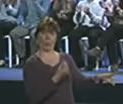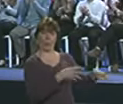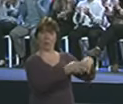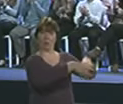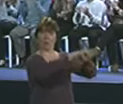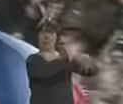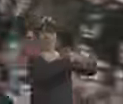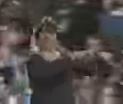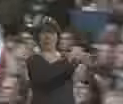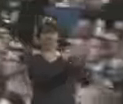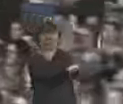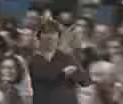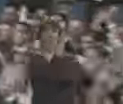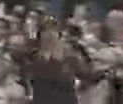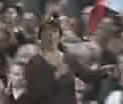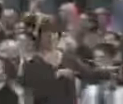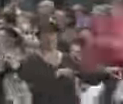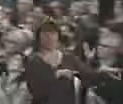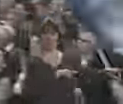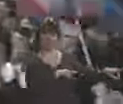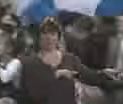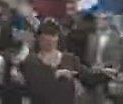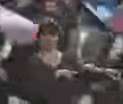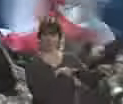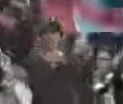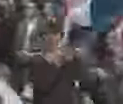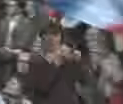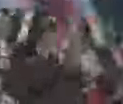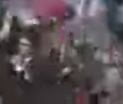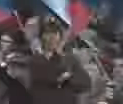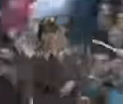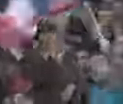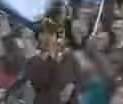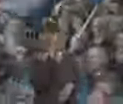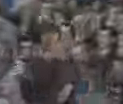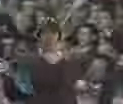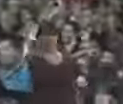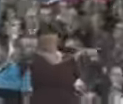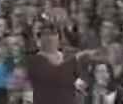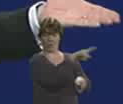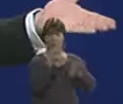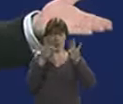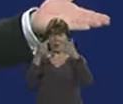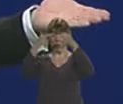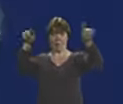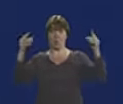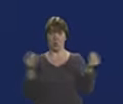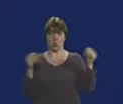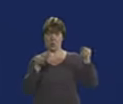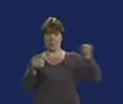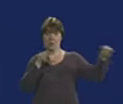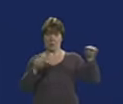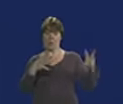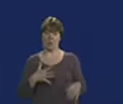défilera derrière des drapeaux rouges et des drapeaux de la CGT. Chacun choisira. Pour